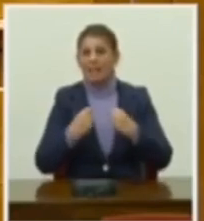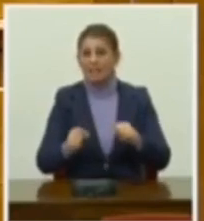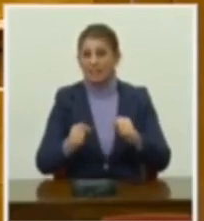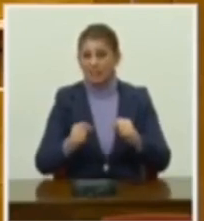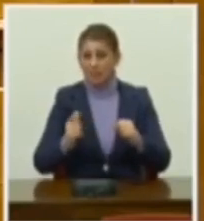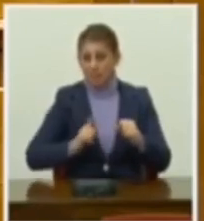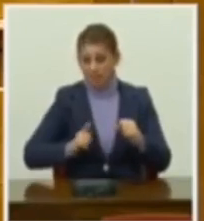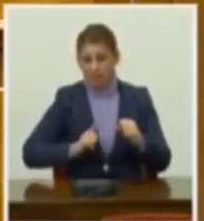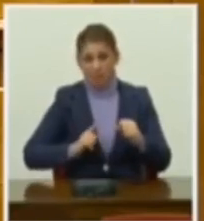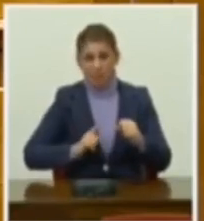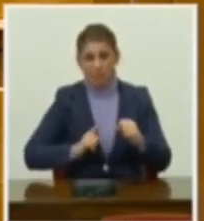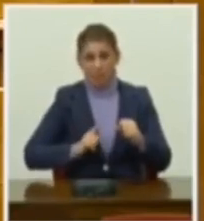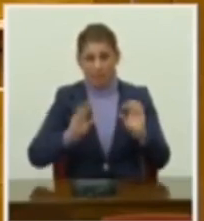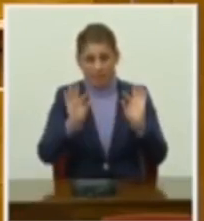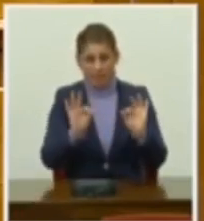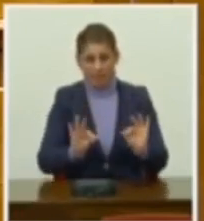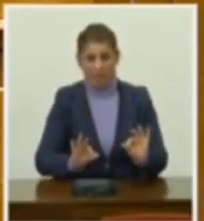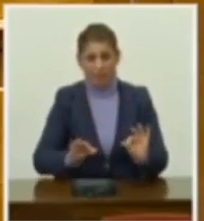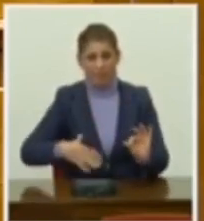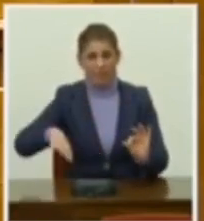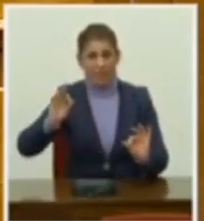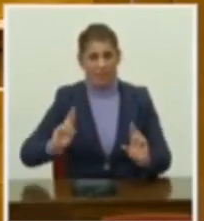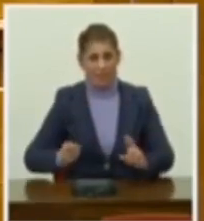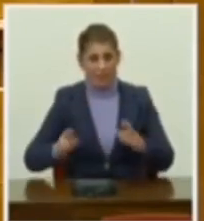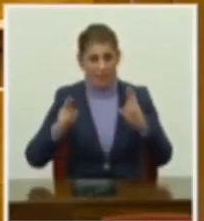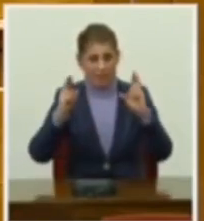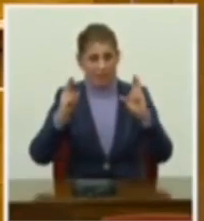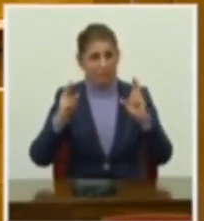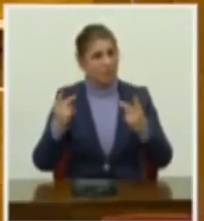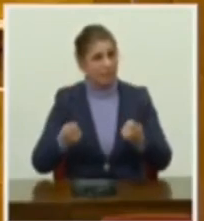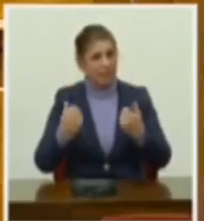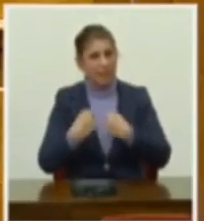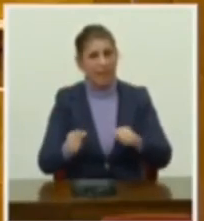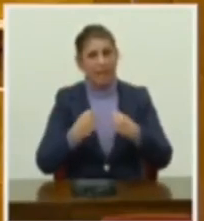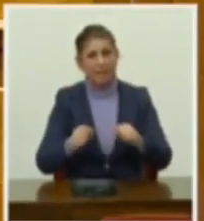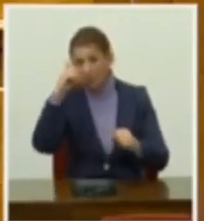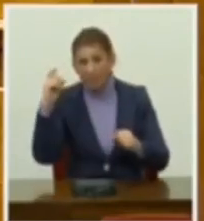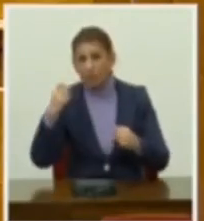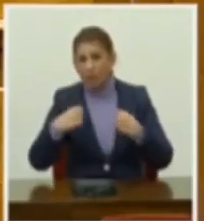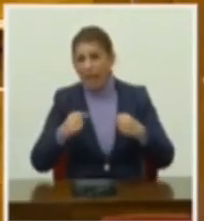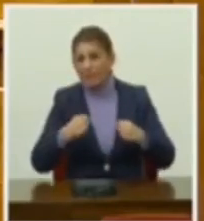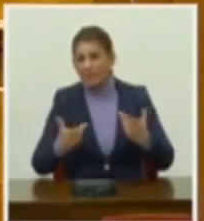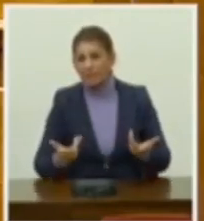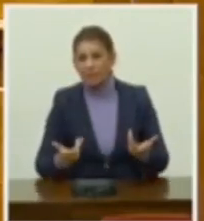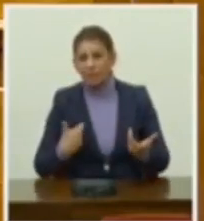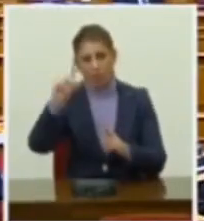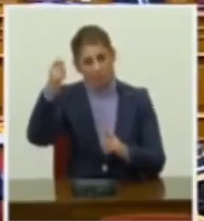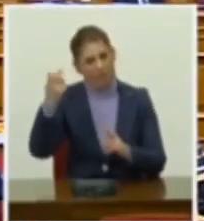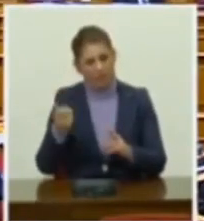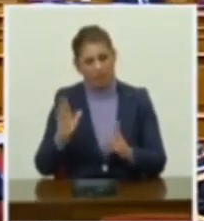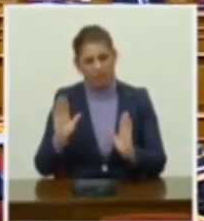Περιμένετε η Ρυθμιστική Αρχή Ενέργειας να κάνει την άσκηση. Τόσο δύσκολη είναι αυτή η άσκηση. Εμείς την έχουμε κάνει την